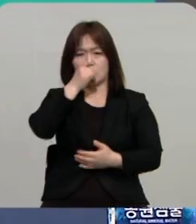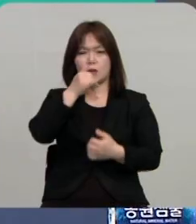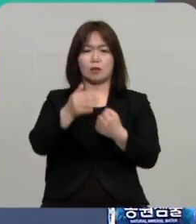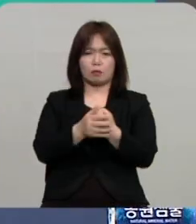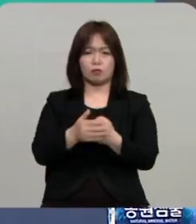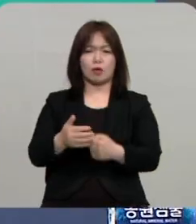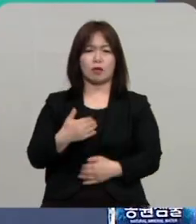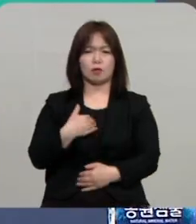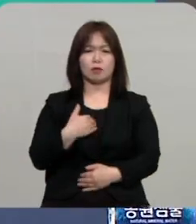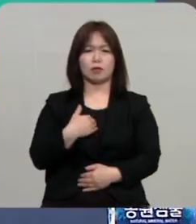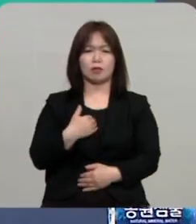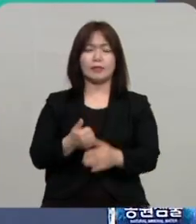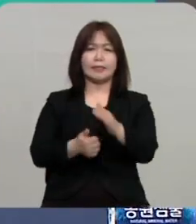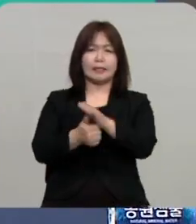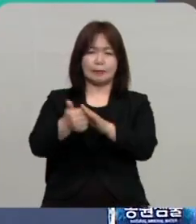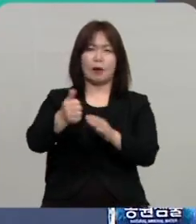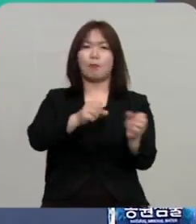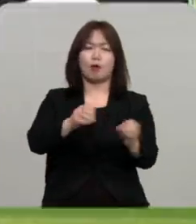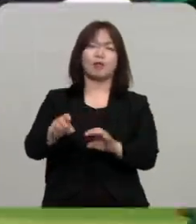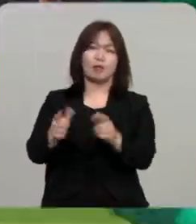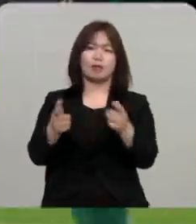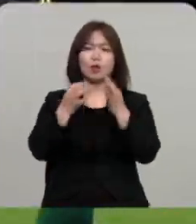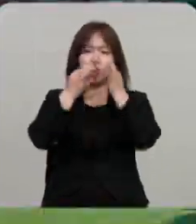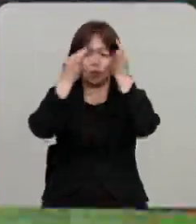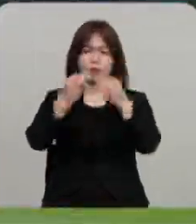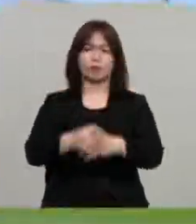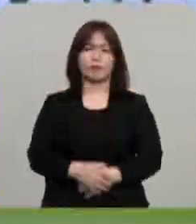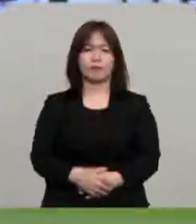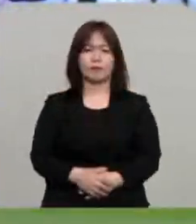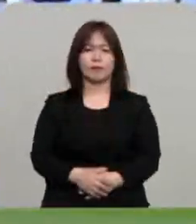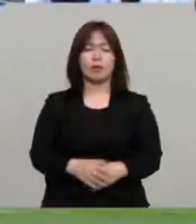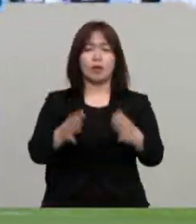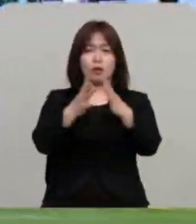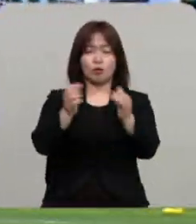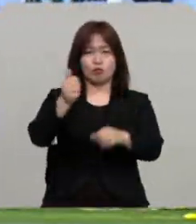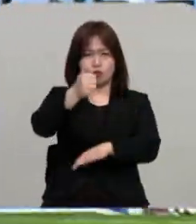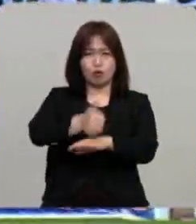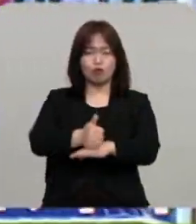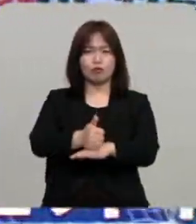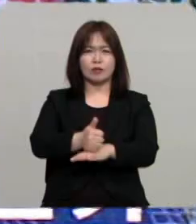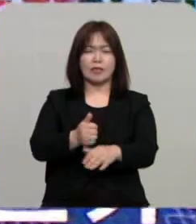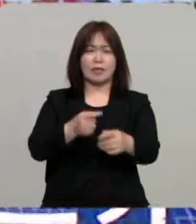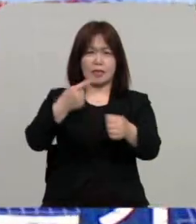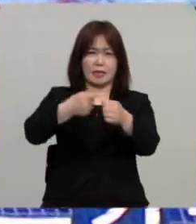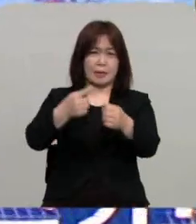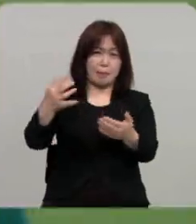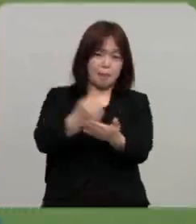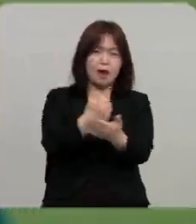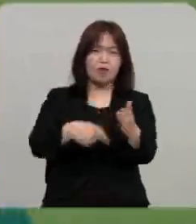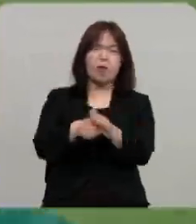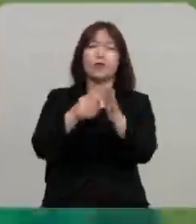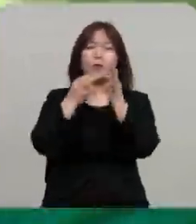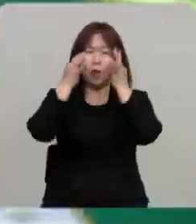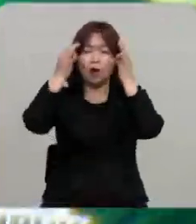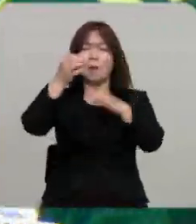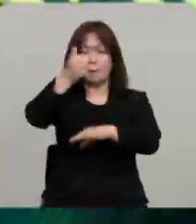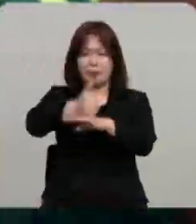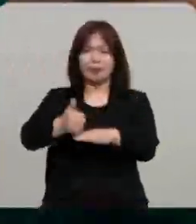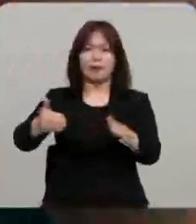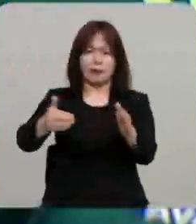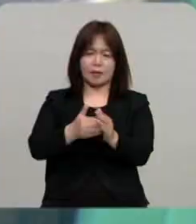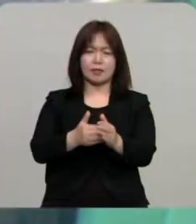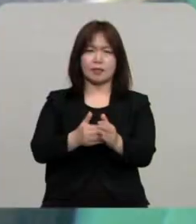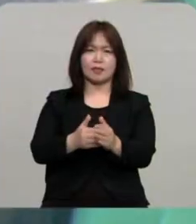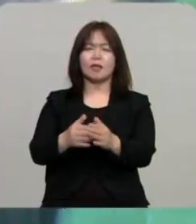있기 때문에 희망은 놓지 않고. 전북이 우승 후보다운 경기력을 회복하고 팬들의 기대에 부응하는